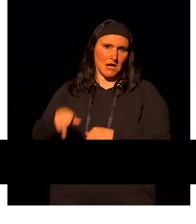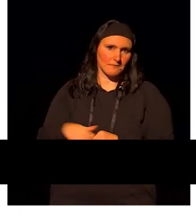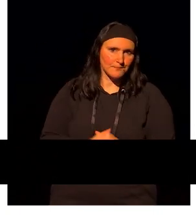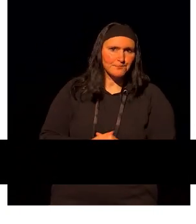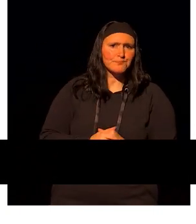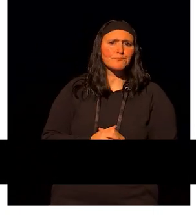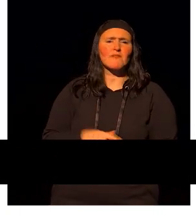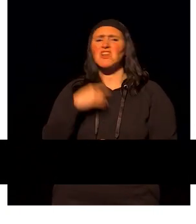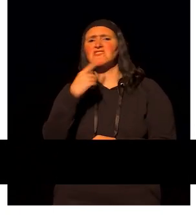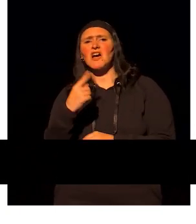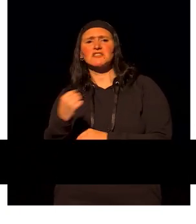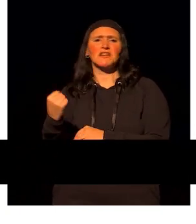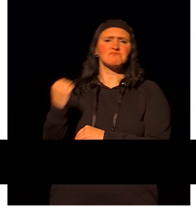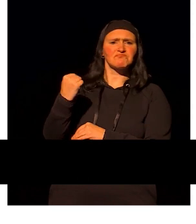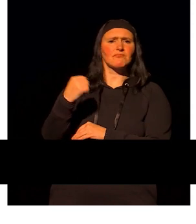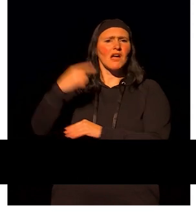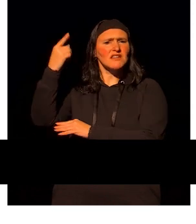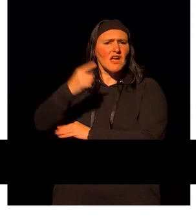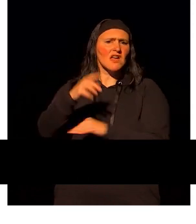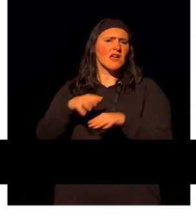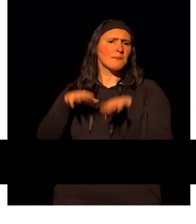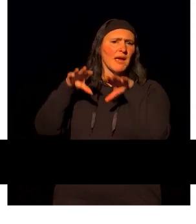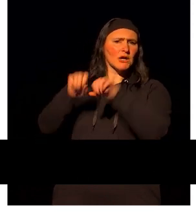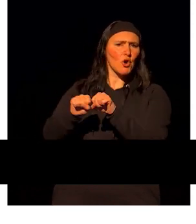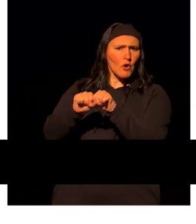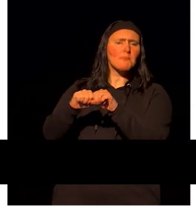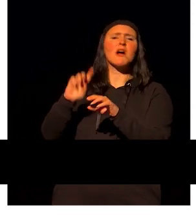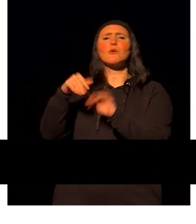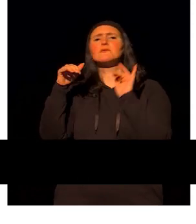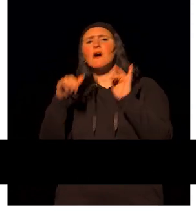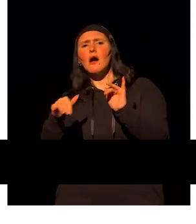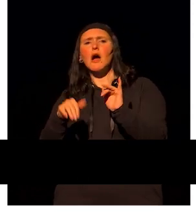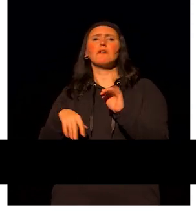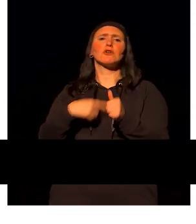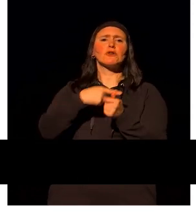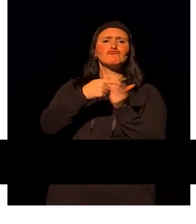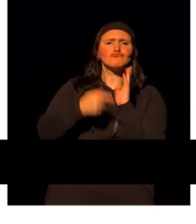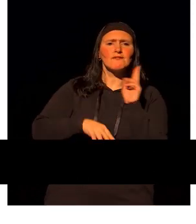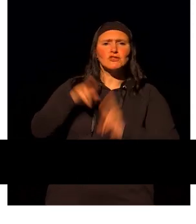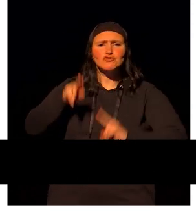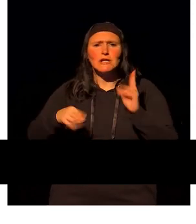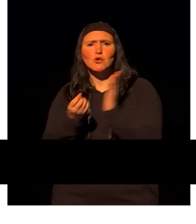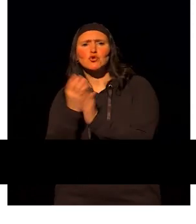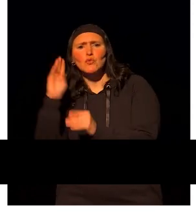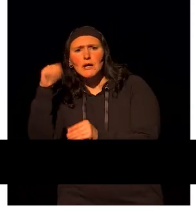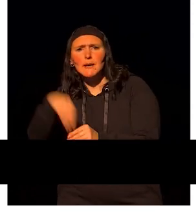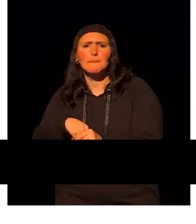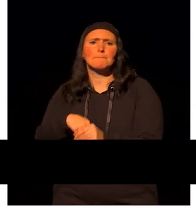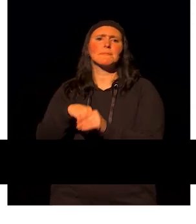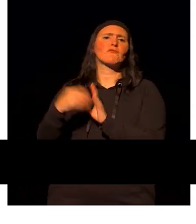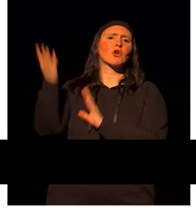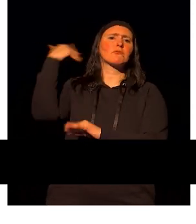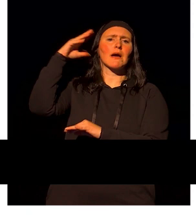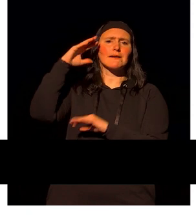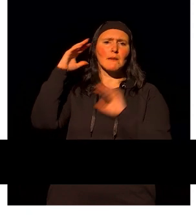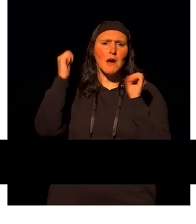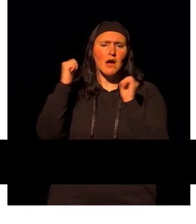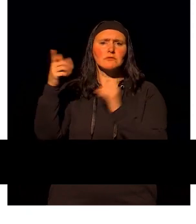viele Bereiche, auch ganz viele Kulturen umfasst, vom Imperium Romanum bis zur